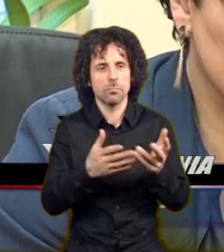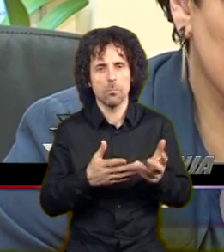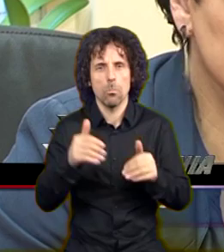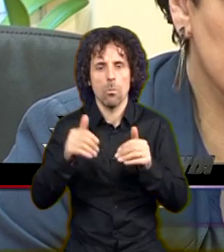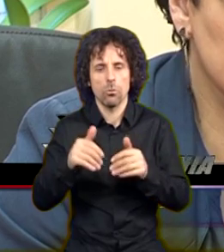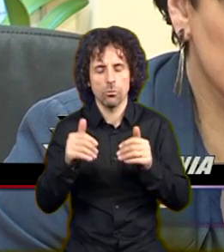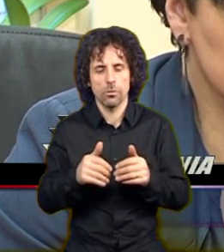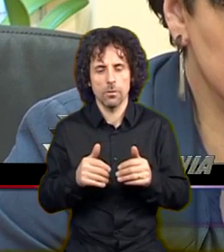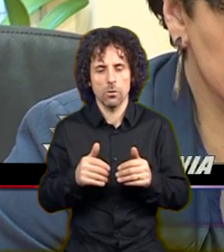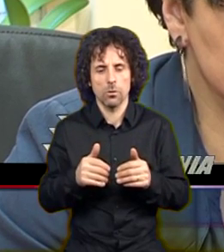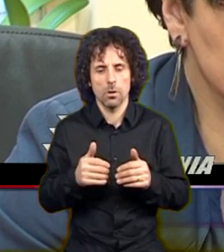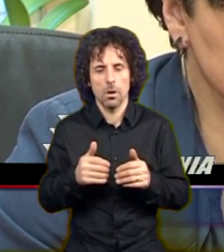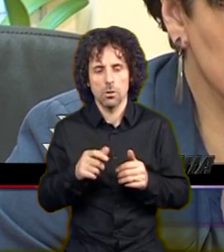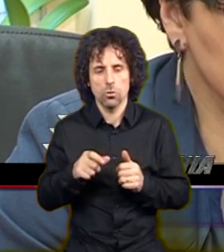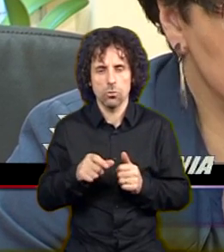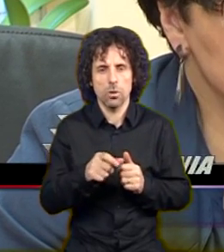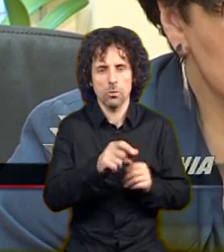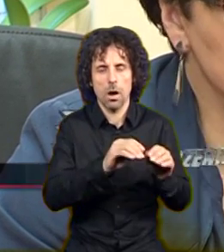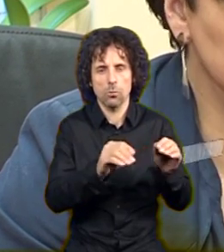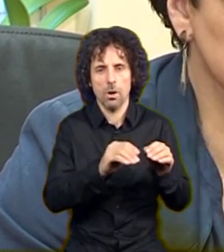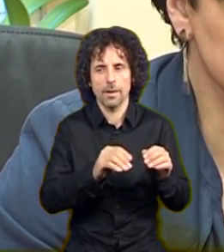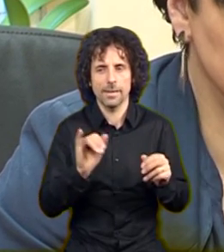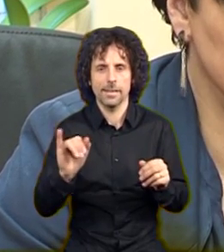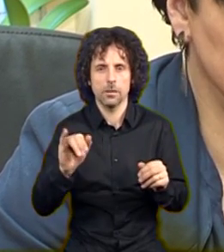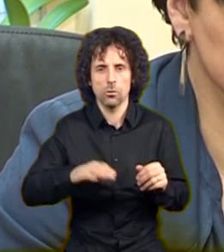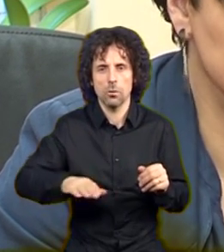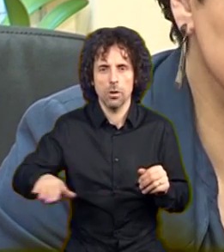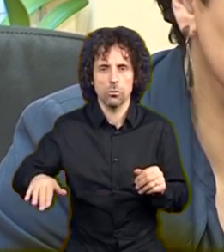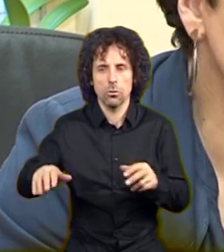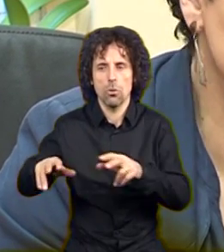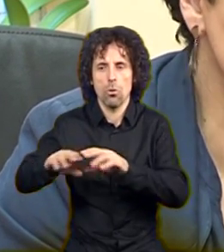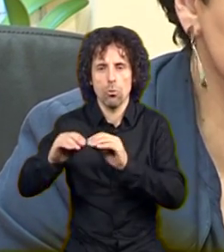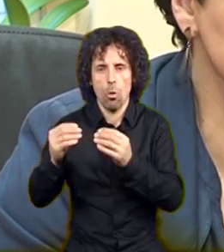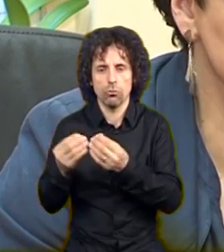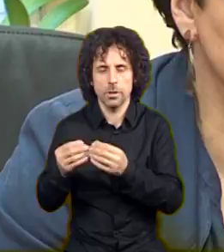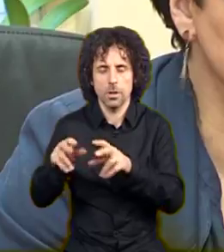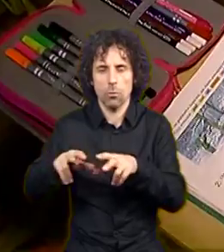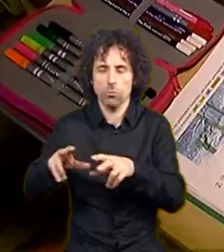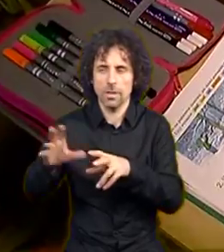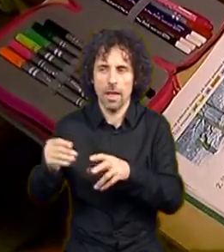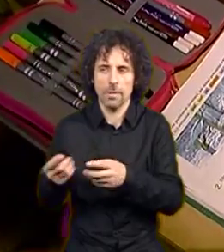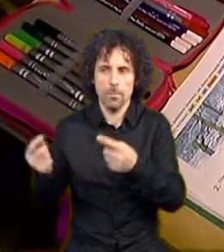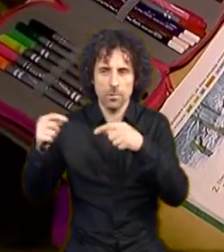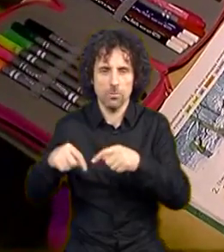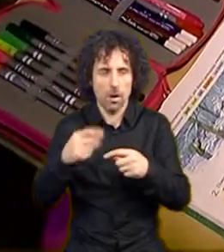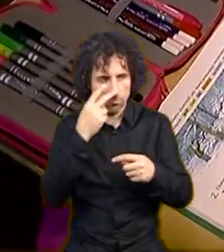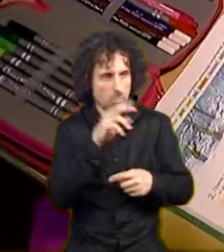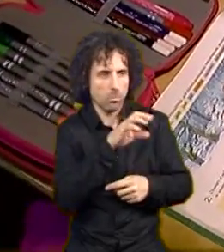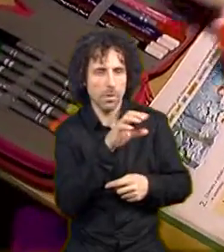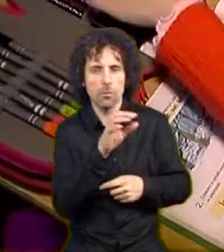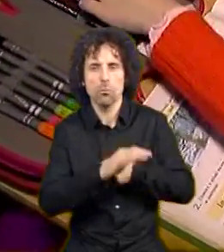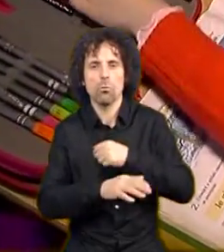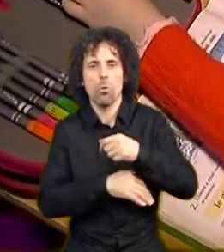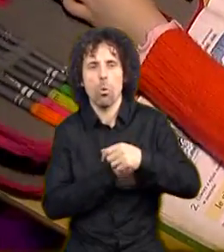sprawdzają, jak wygląda możliwość ścieżki edukacyjnej dla ich dzieci, bo oni przyjeżdżają z rodzinami. Więc ten zamysł